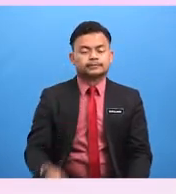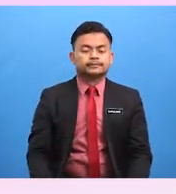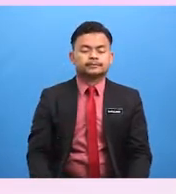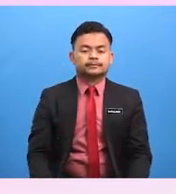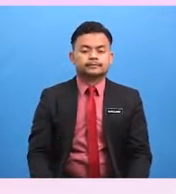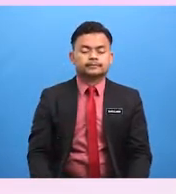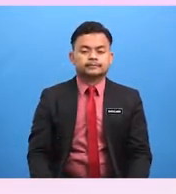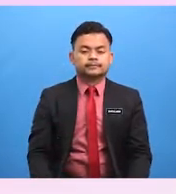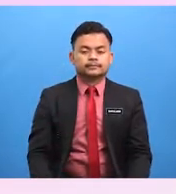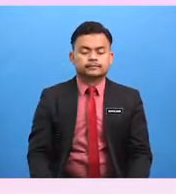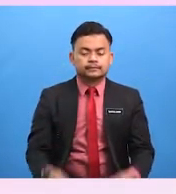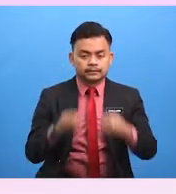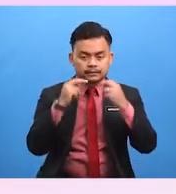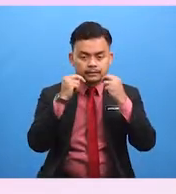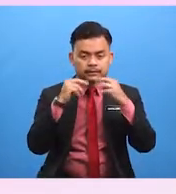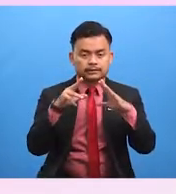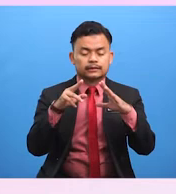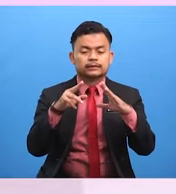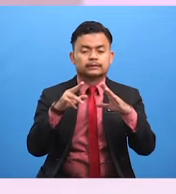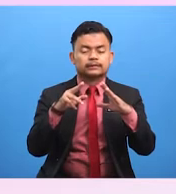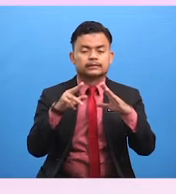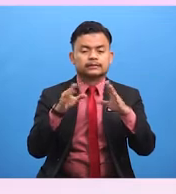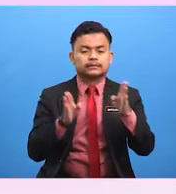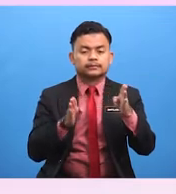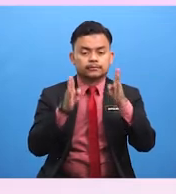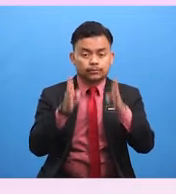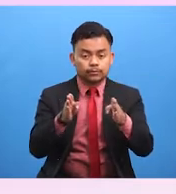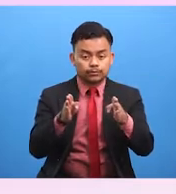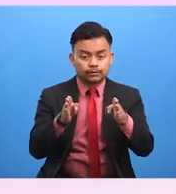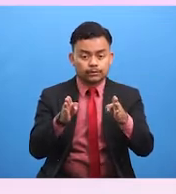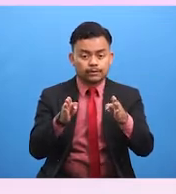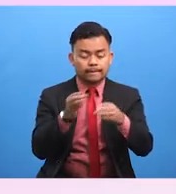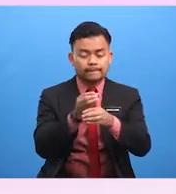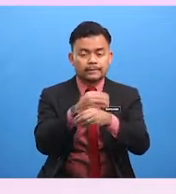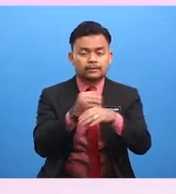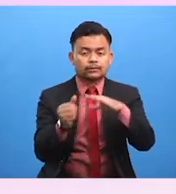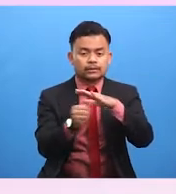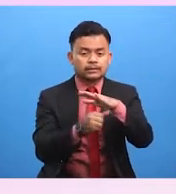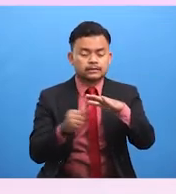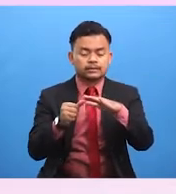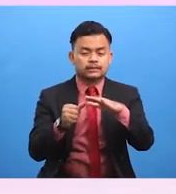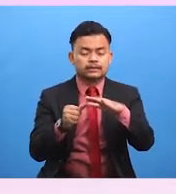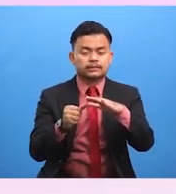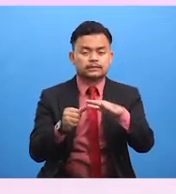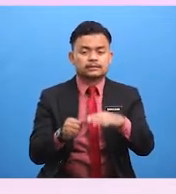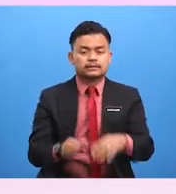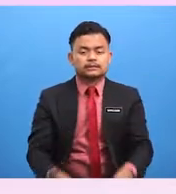Nyatakan bongkah bentuk asas bagi setiap objek di bawah. Objek